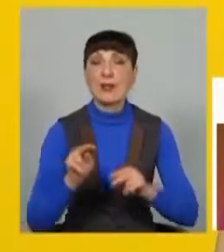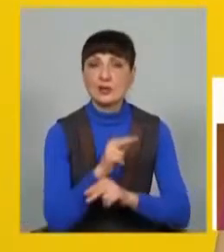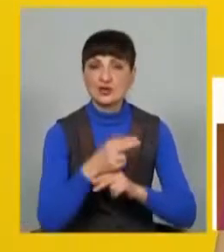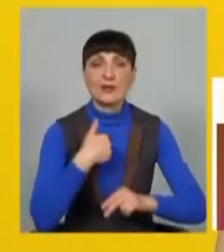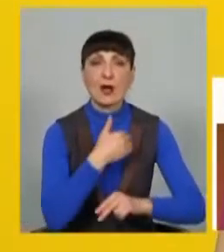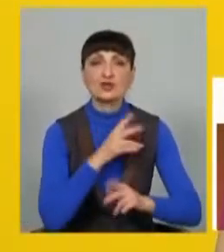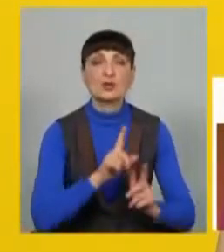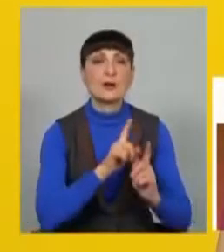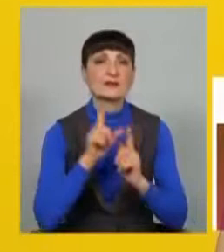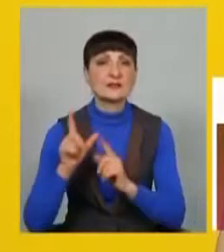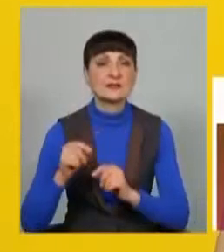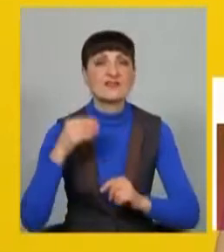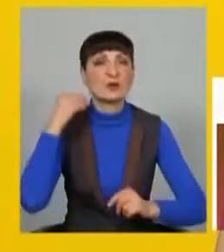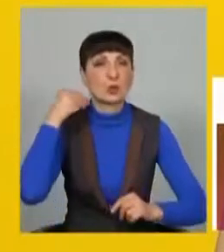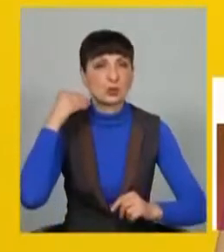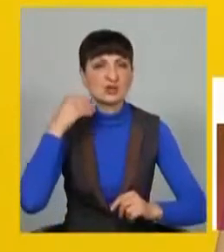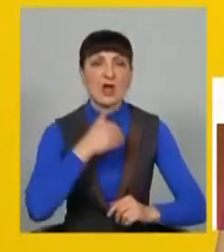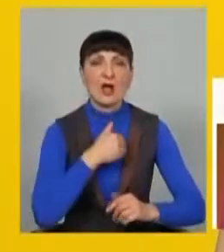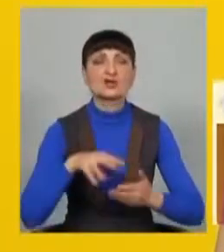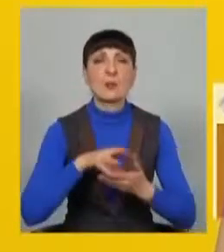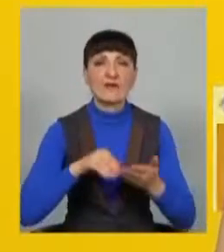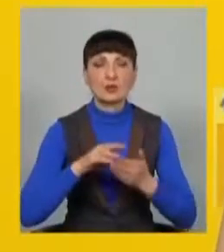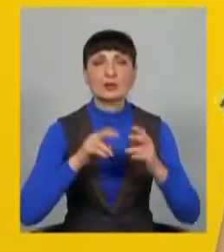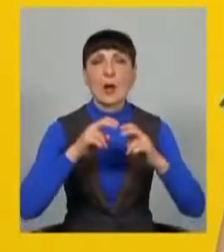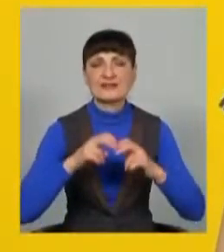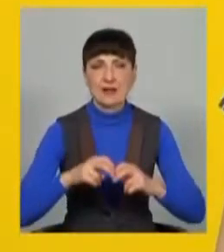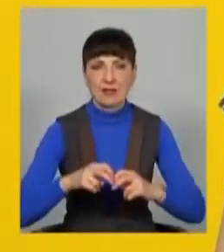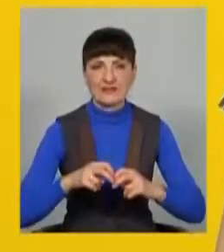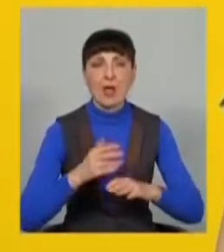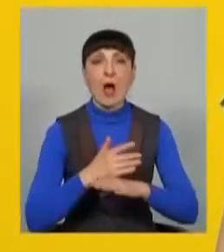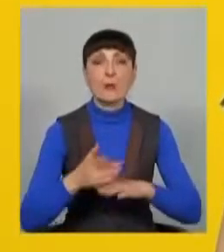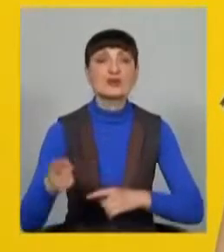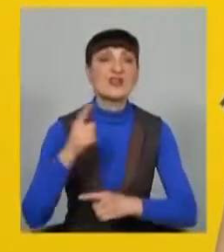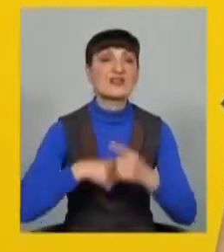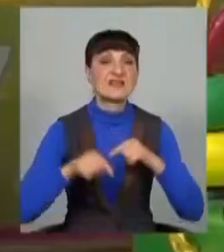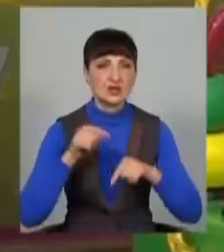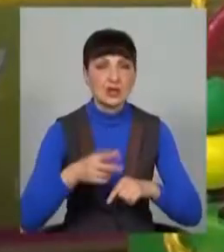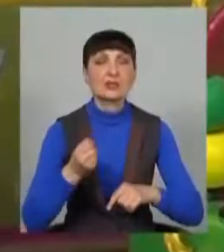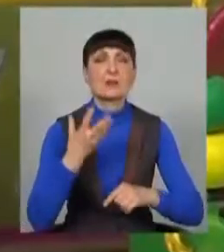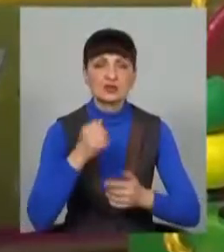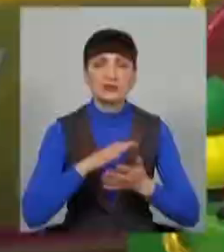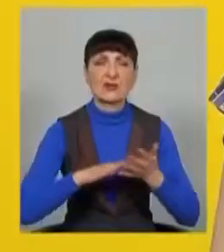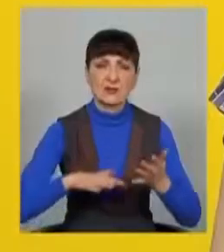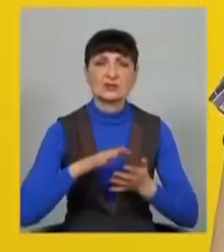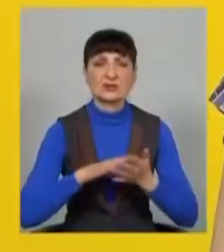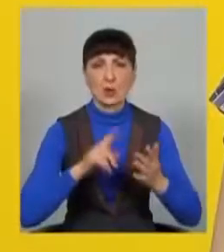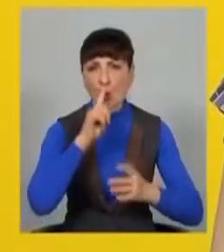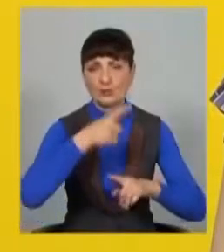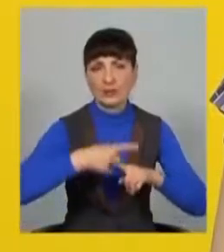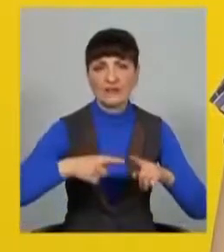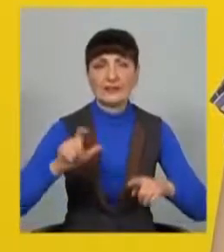хочу отвезти дочку в Турцию. Хочу повторно обследовать ее. А после возвращения нам еще предстоит